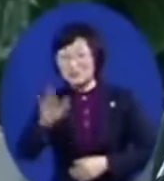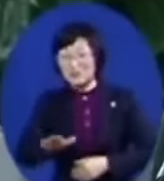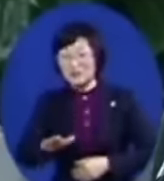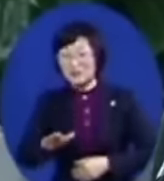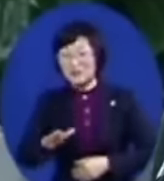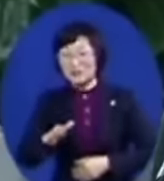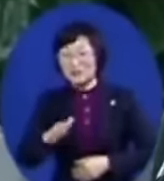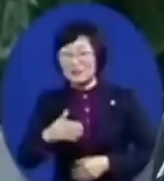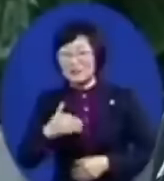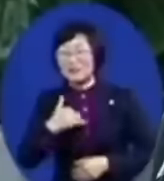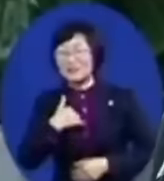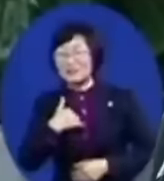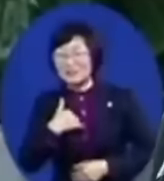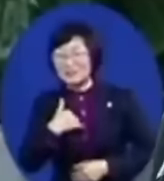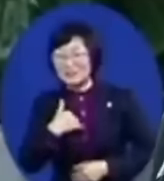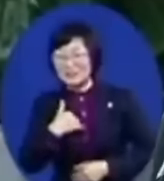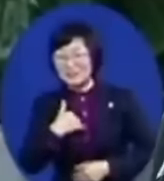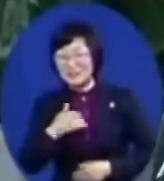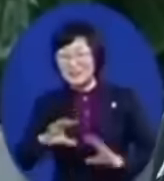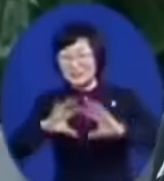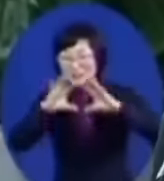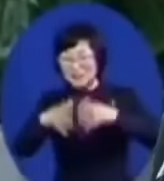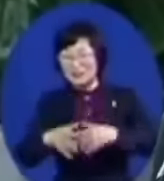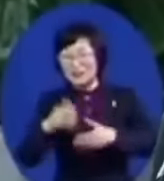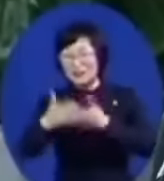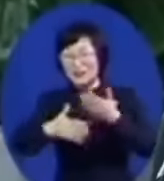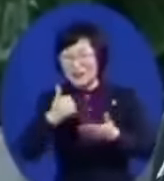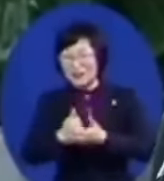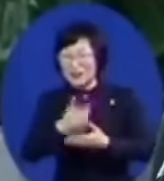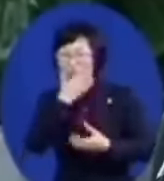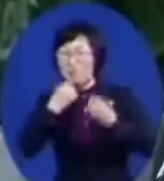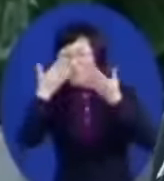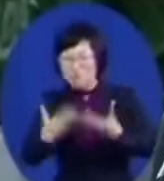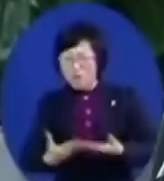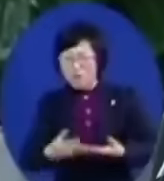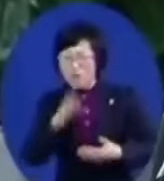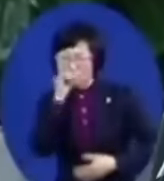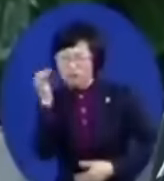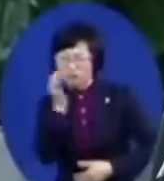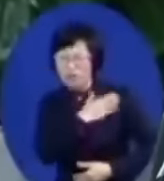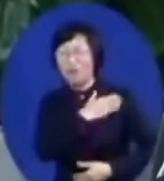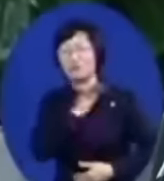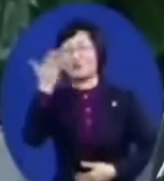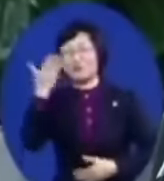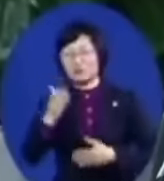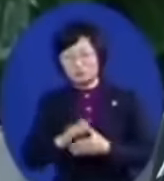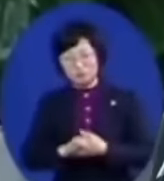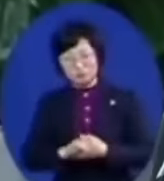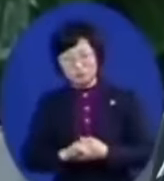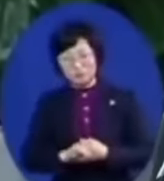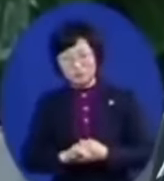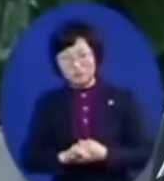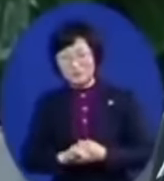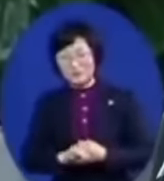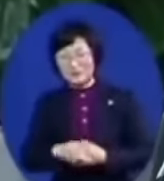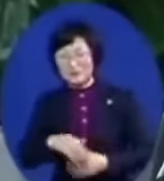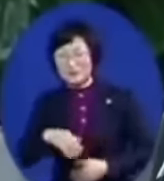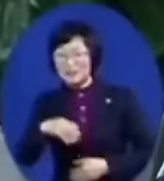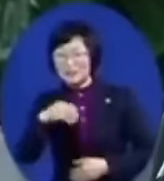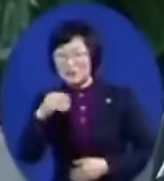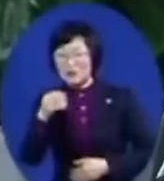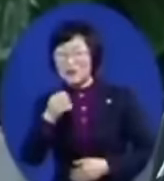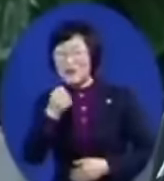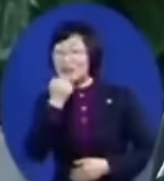나. 난 세상에서 하나님께 복을 받아 거부가 되었어. 이삭과 야곱과 요셉도